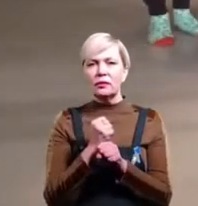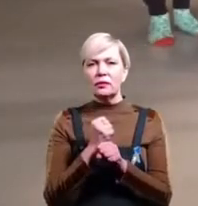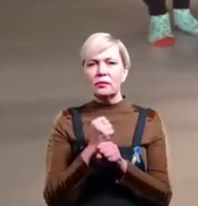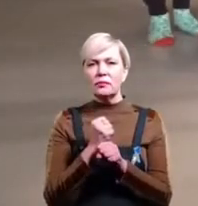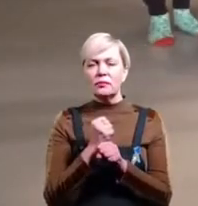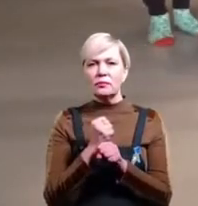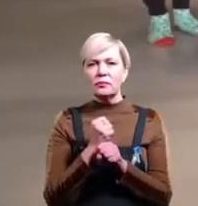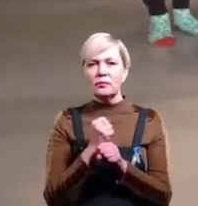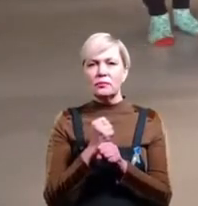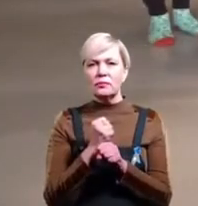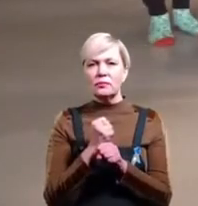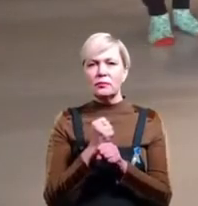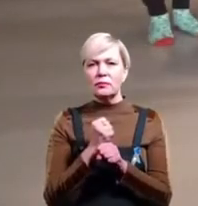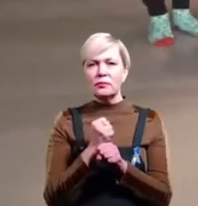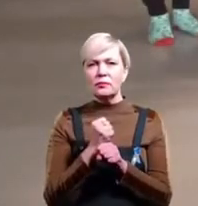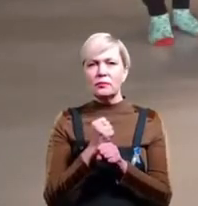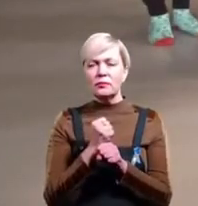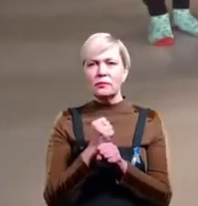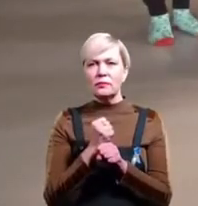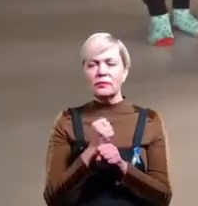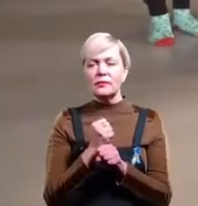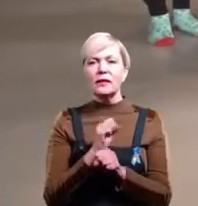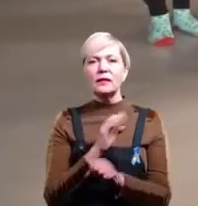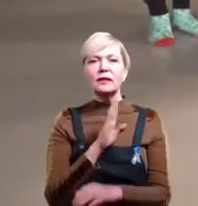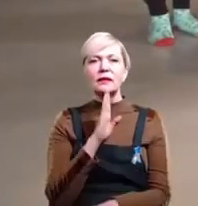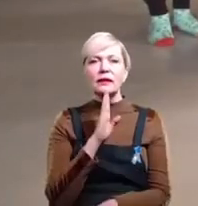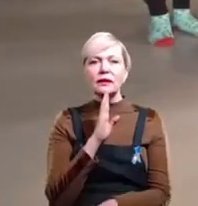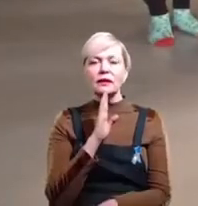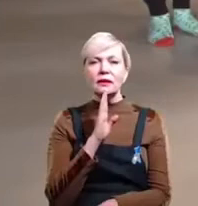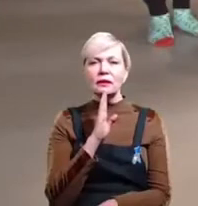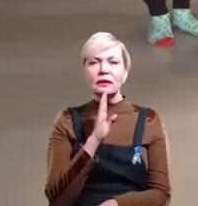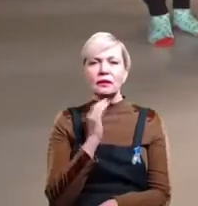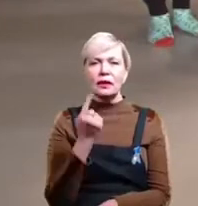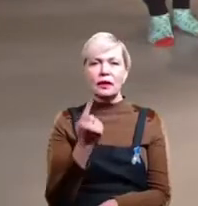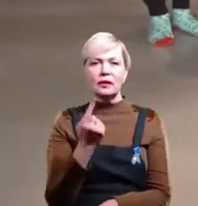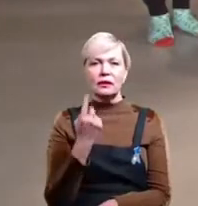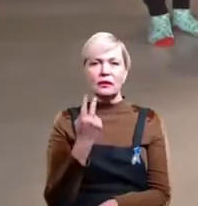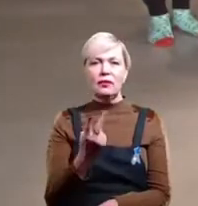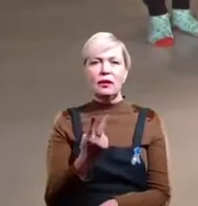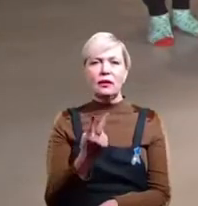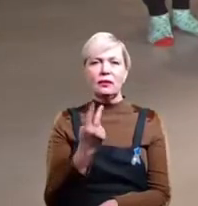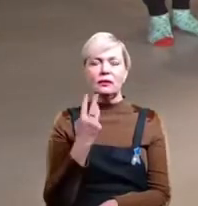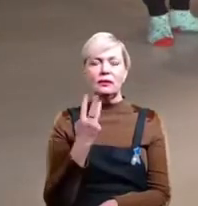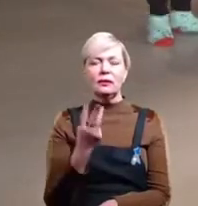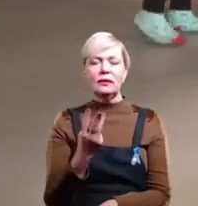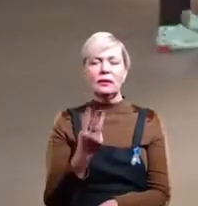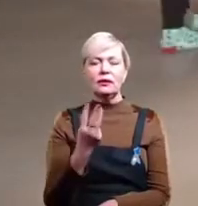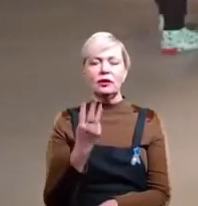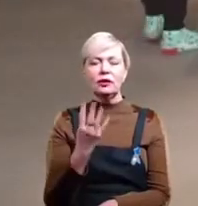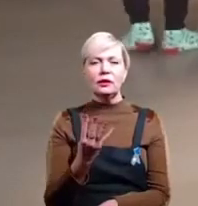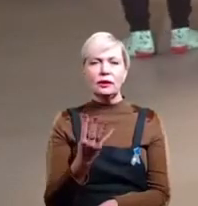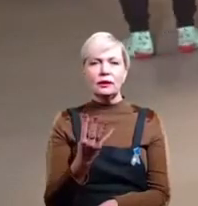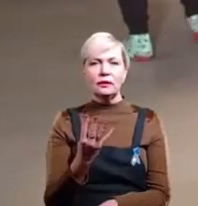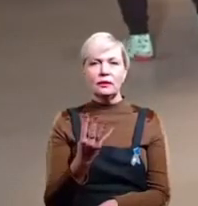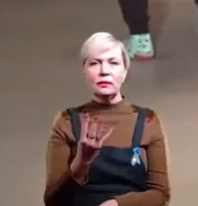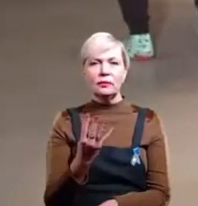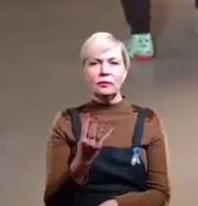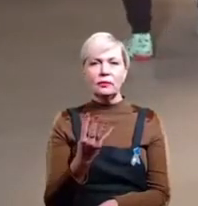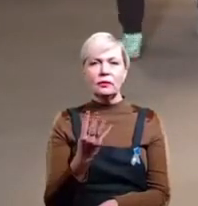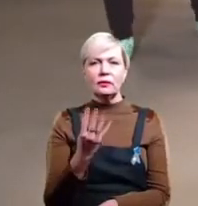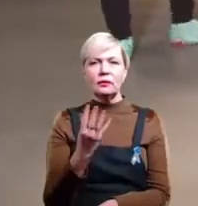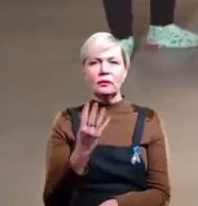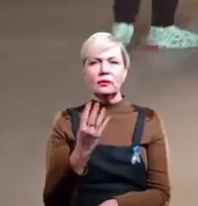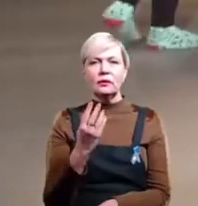здесь только... Да. Сейчас, девочки, получается у вас. Раз, два, три, четыре. Из